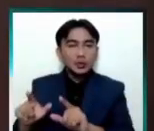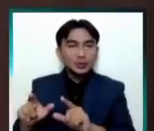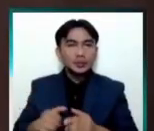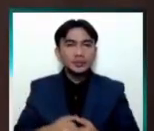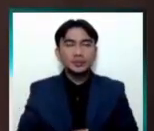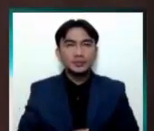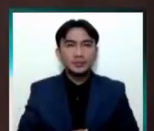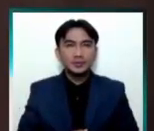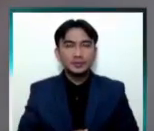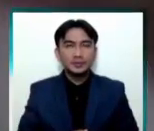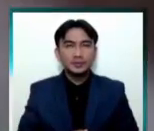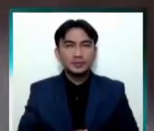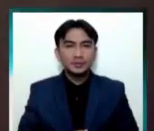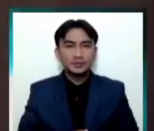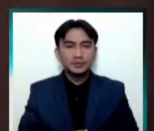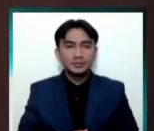Gising ako, sinipa niya ako.